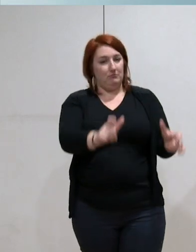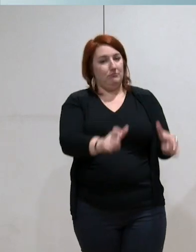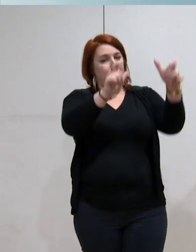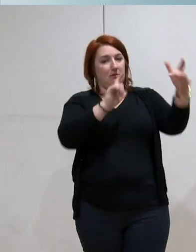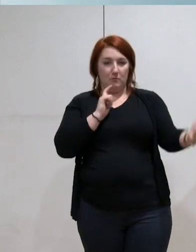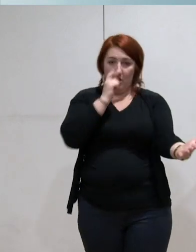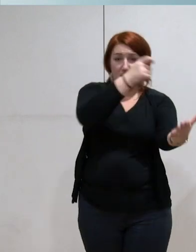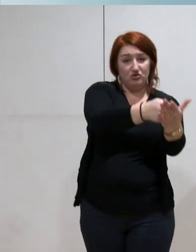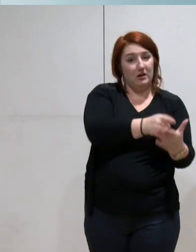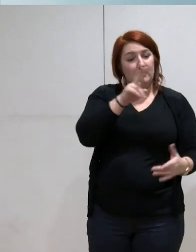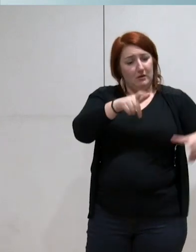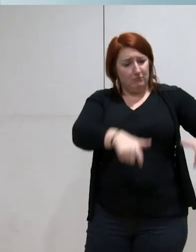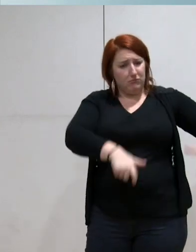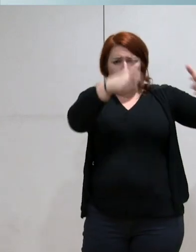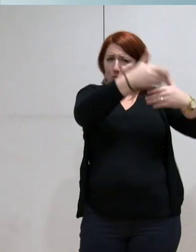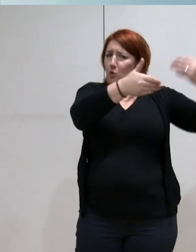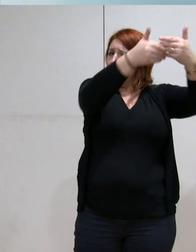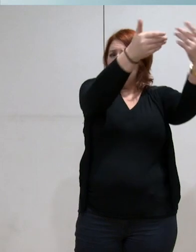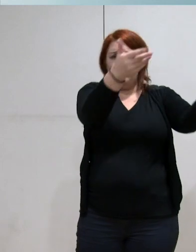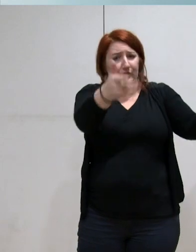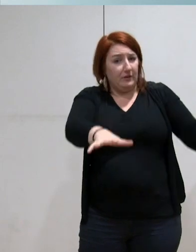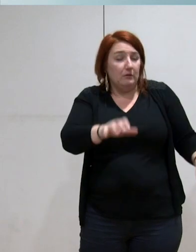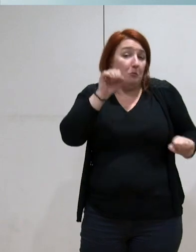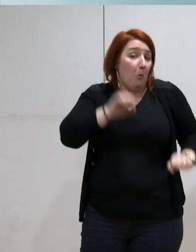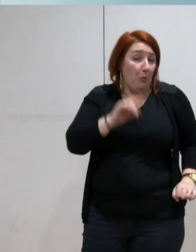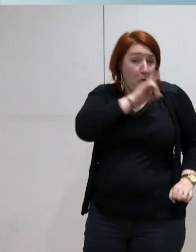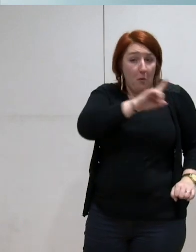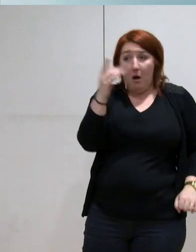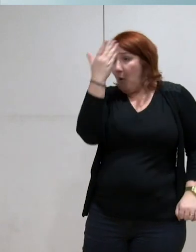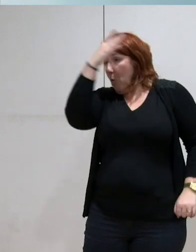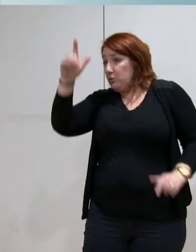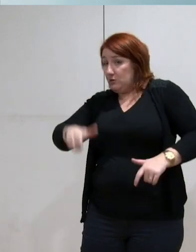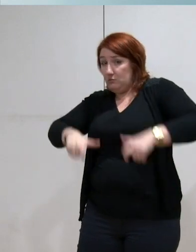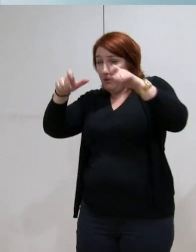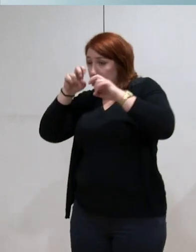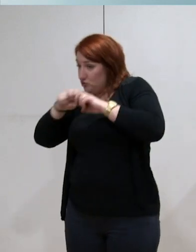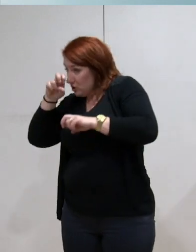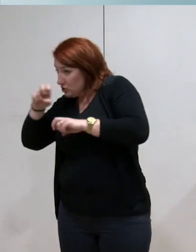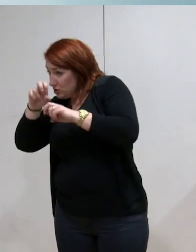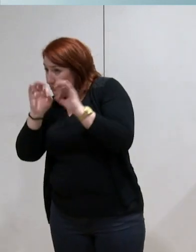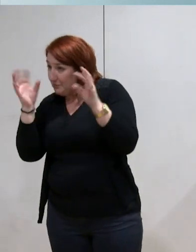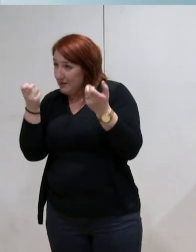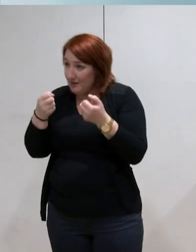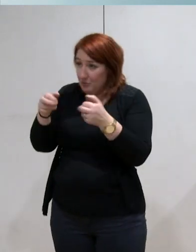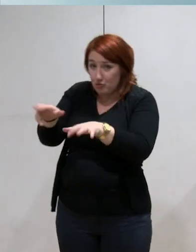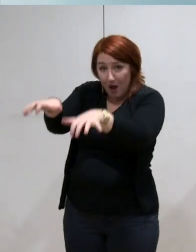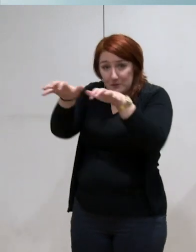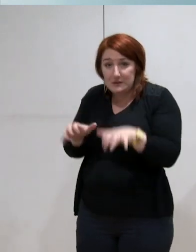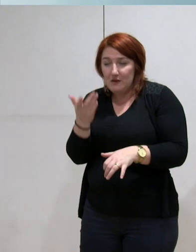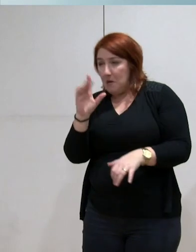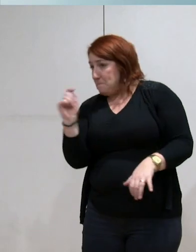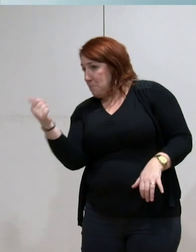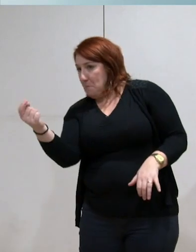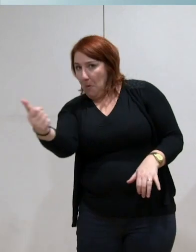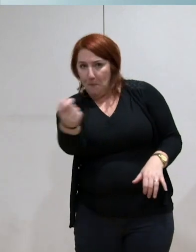bâtiment qui est un bâtiment existant nous aurions pu chercher d'autres bâtiments de type administratif mais il y en avait